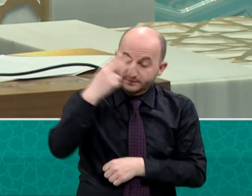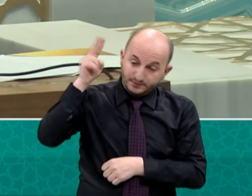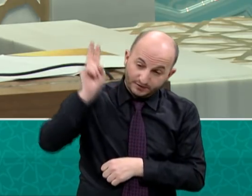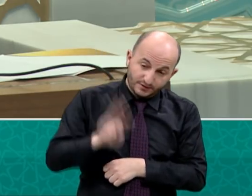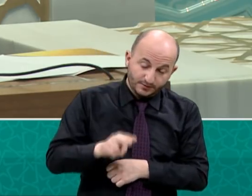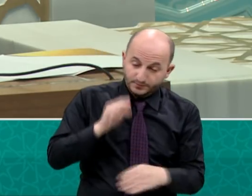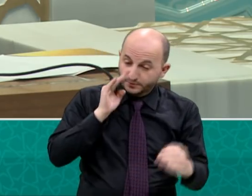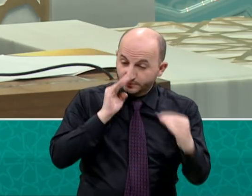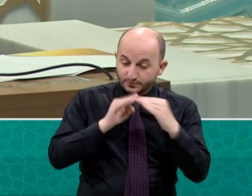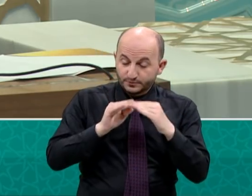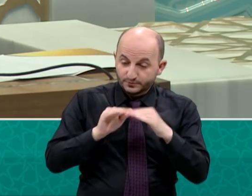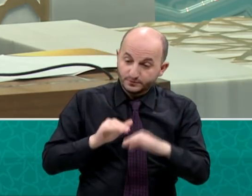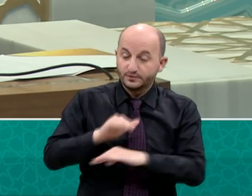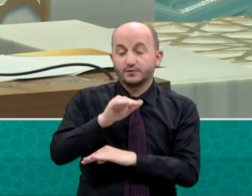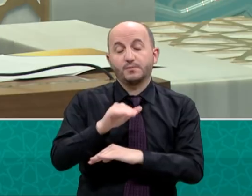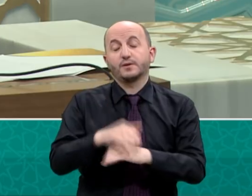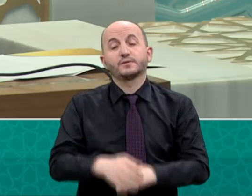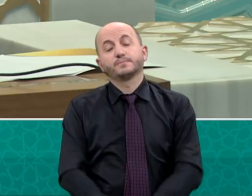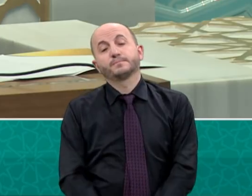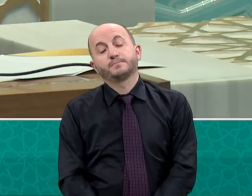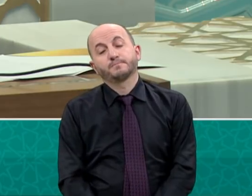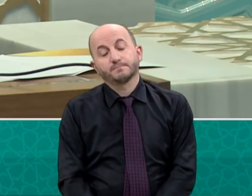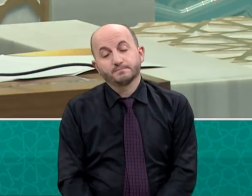misakımızın gereğini yerine getirmek.